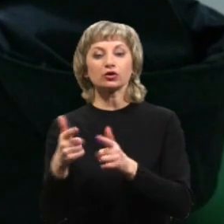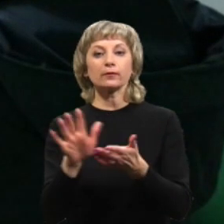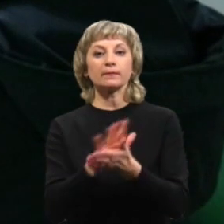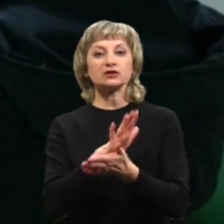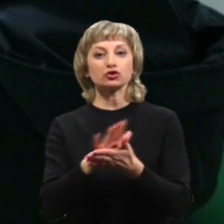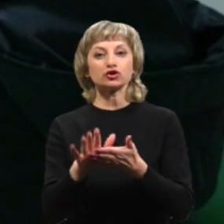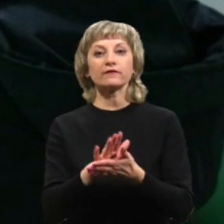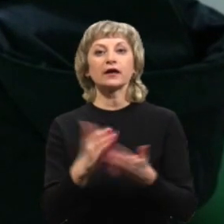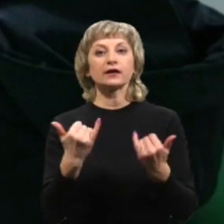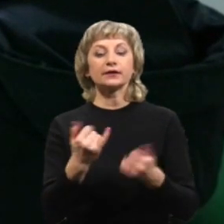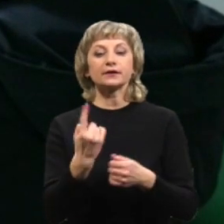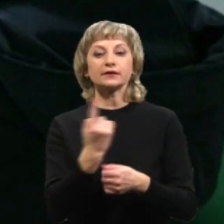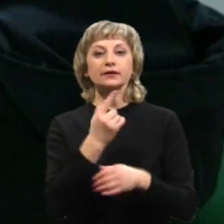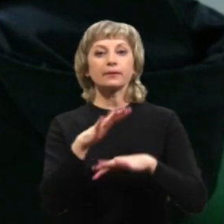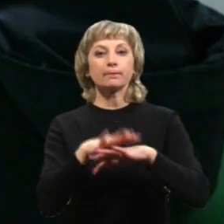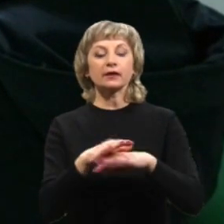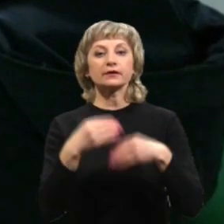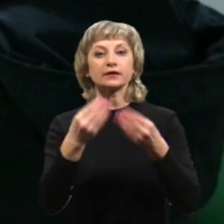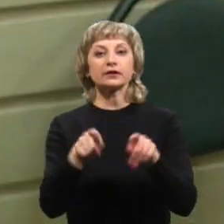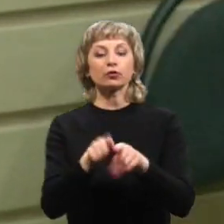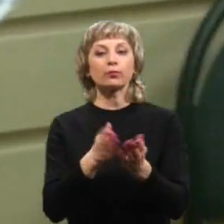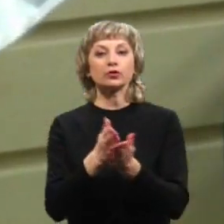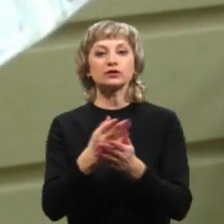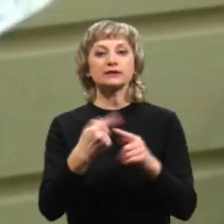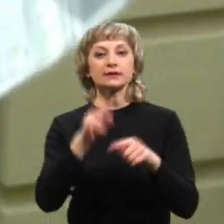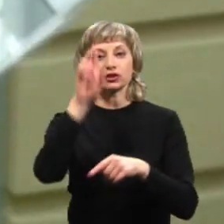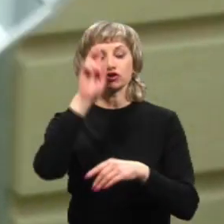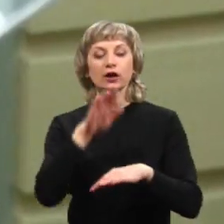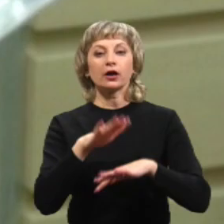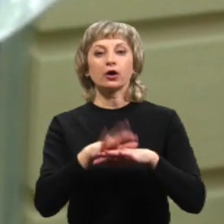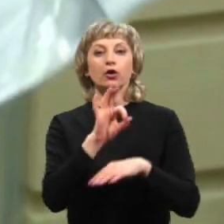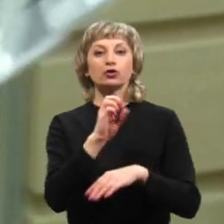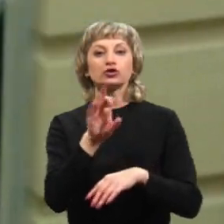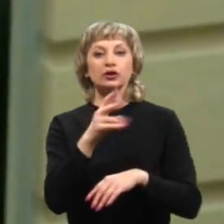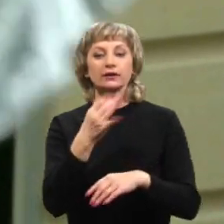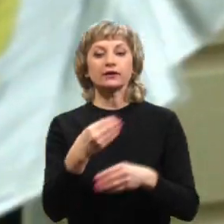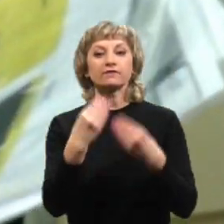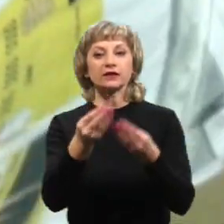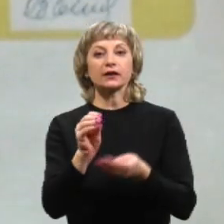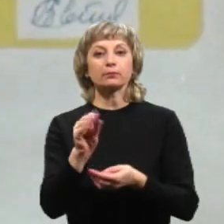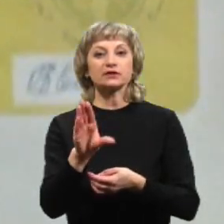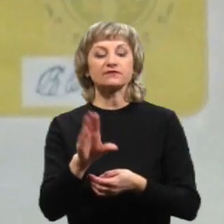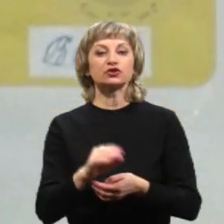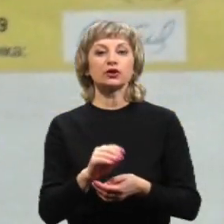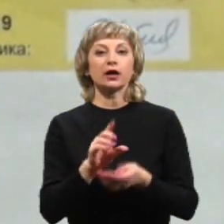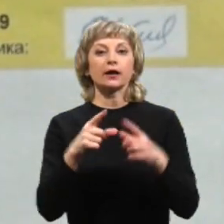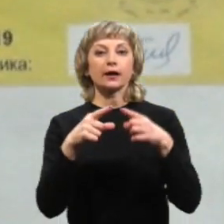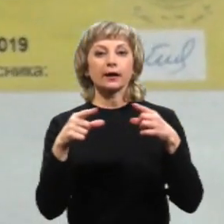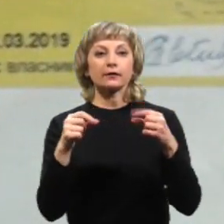безкоштовне. Наразі єдиний банк, який надає таку послугу, це Державний Ощадний. Він і видає посвідчення. Картка